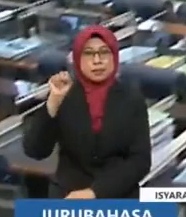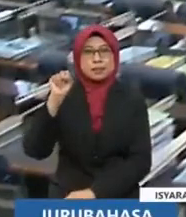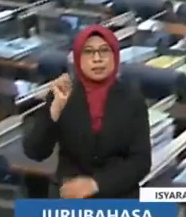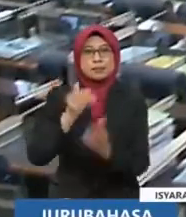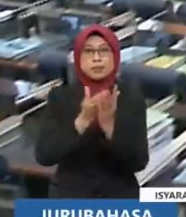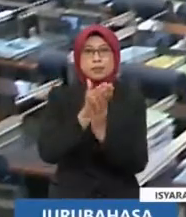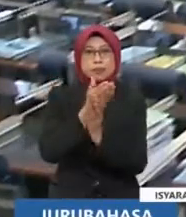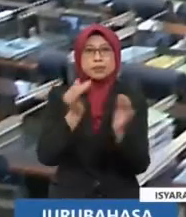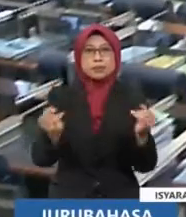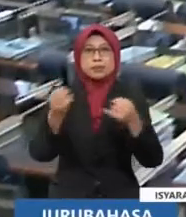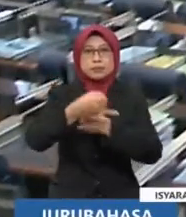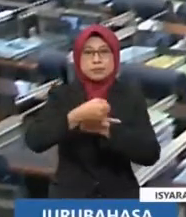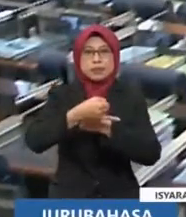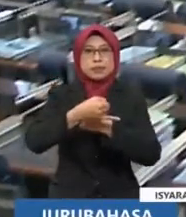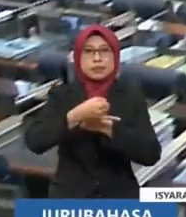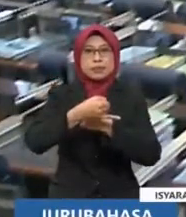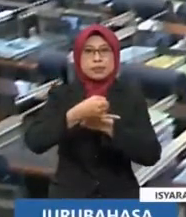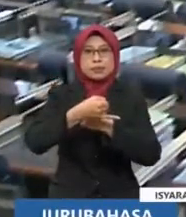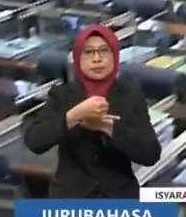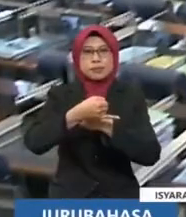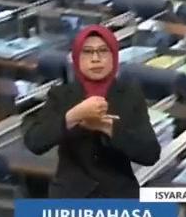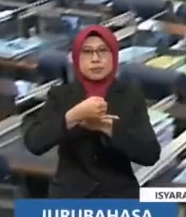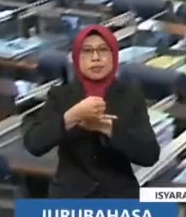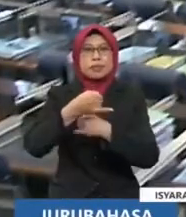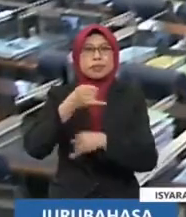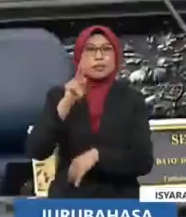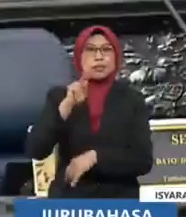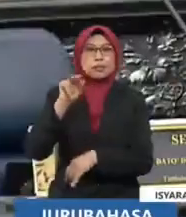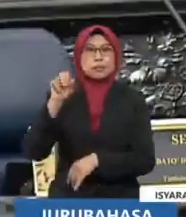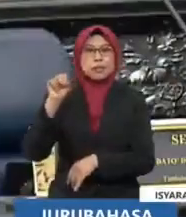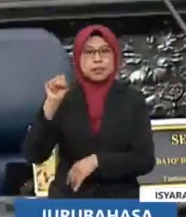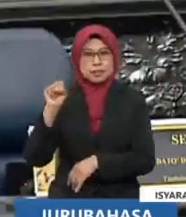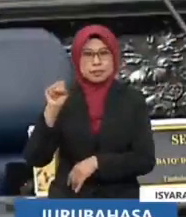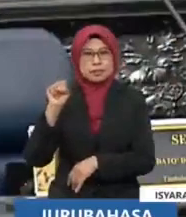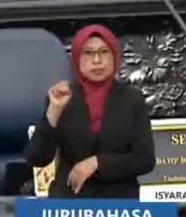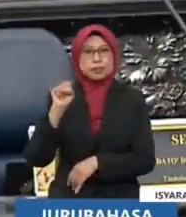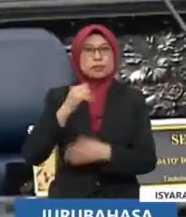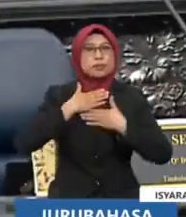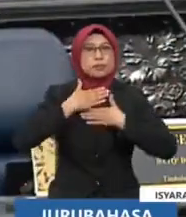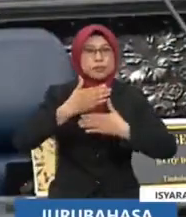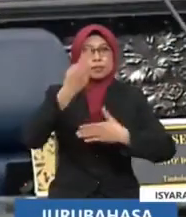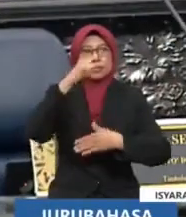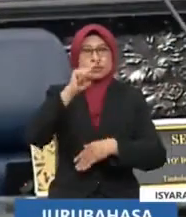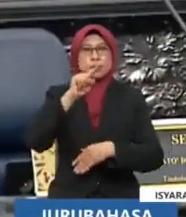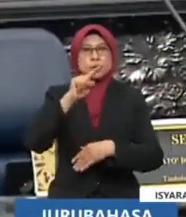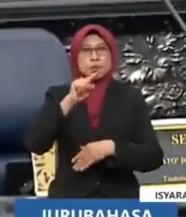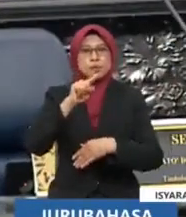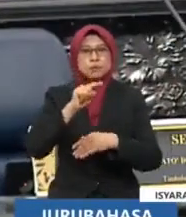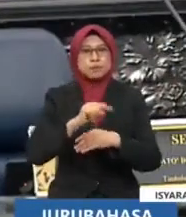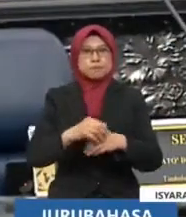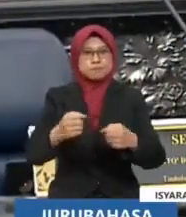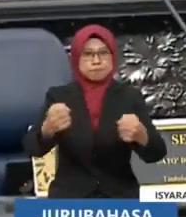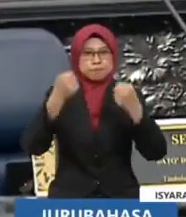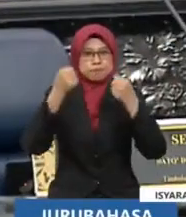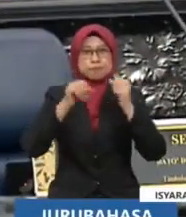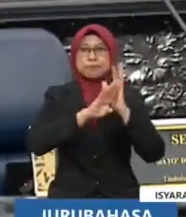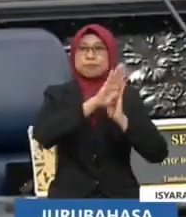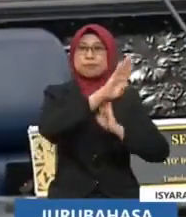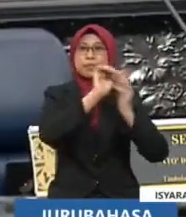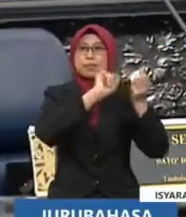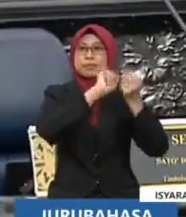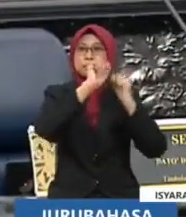menerusi Jabatan Belia dan Sukan Negara komited untuk bagi memperkasakan pembangunan